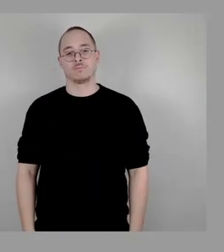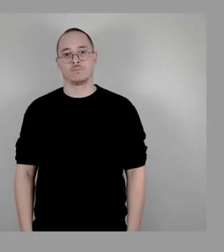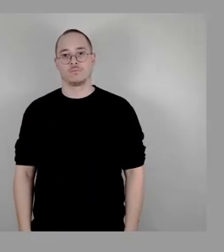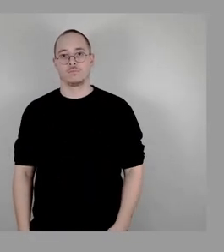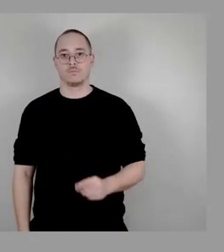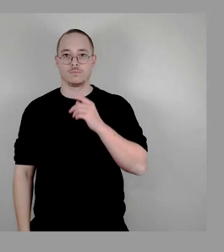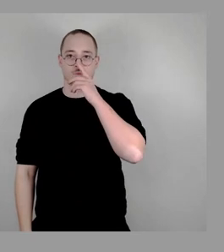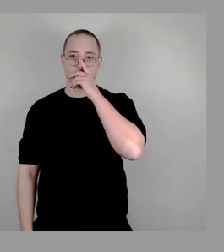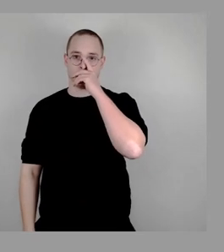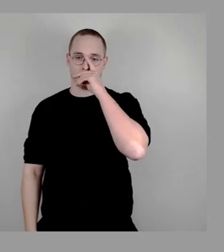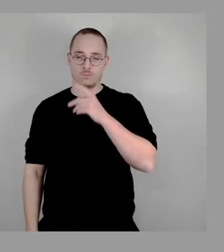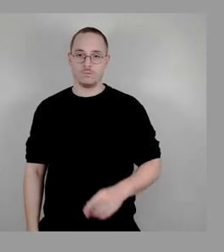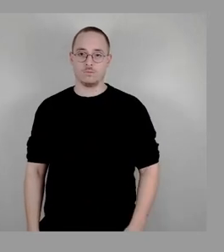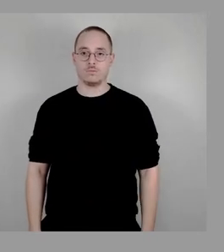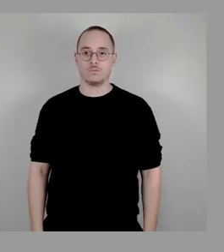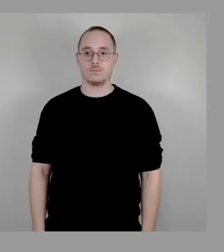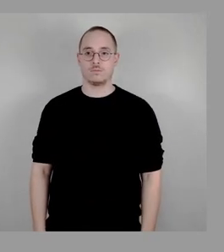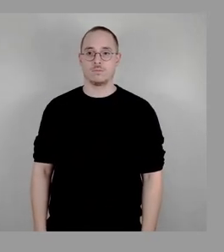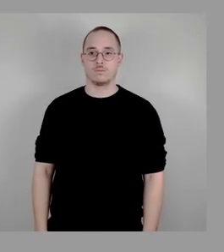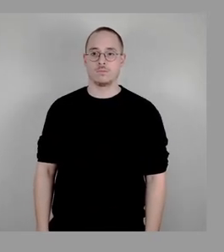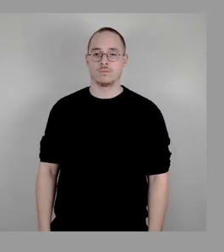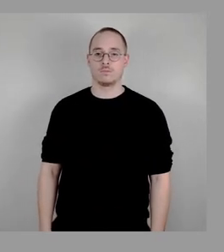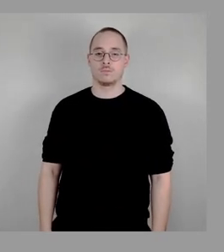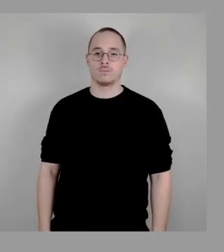Vielen Dank.